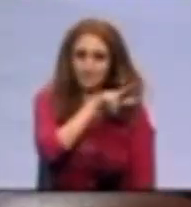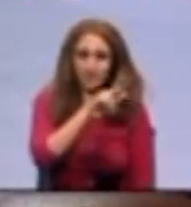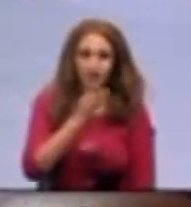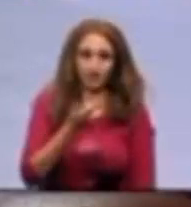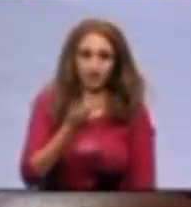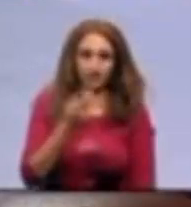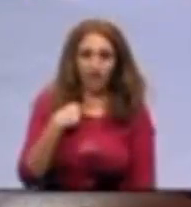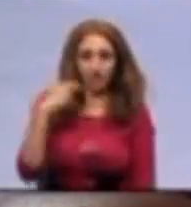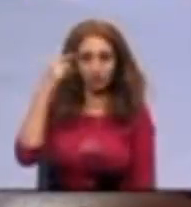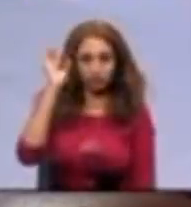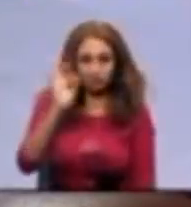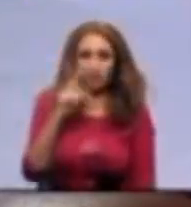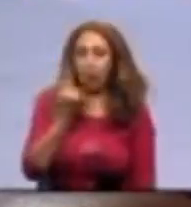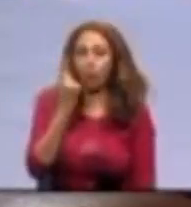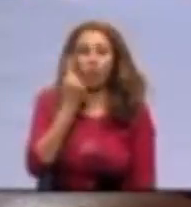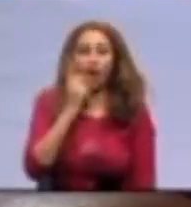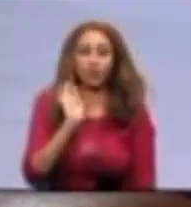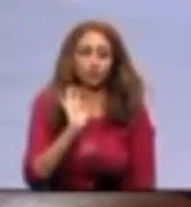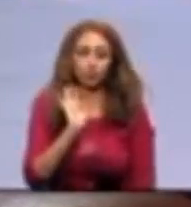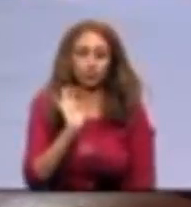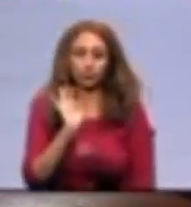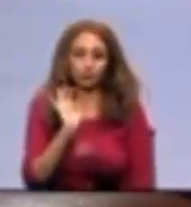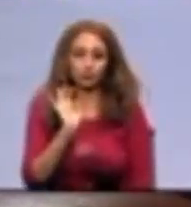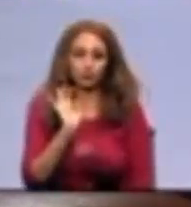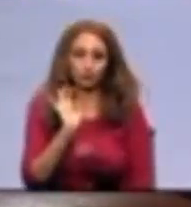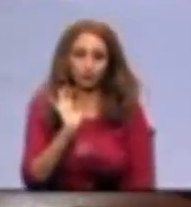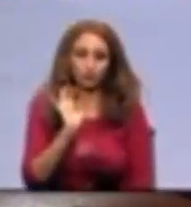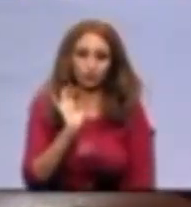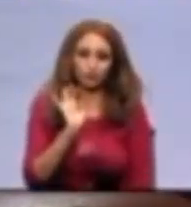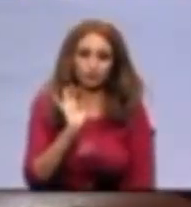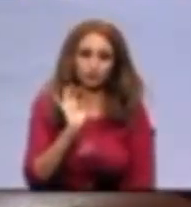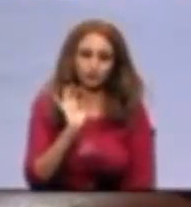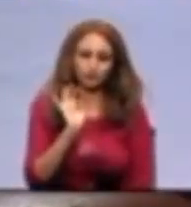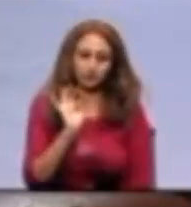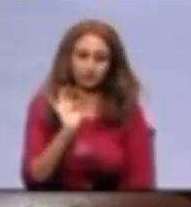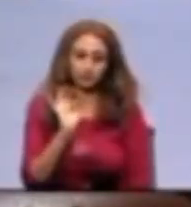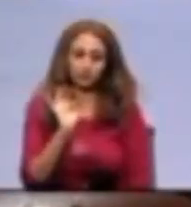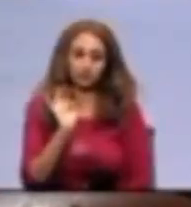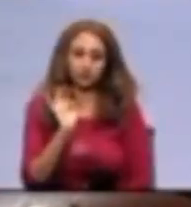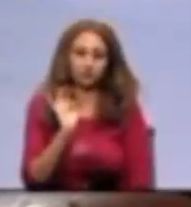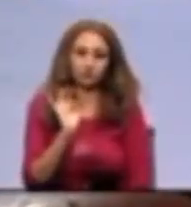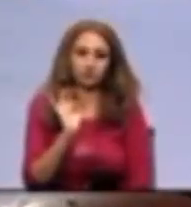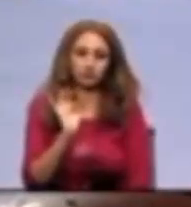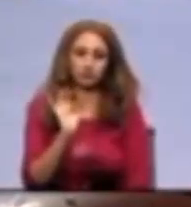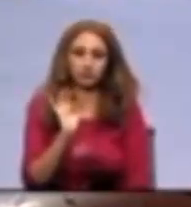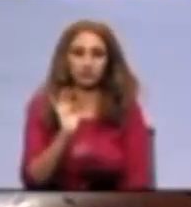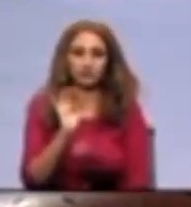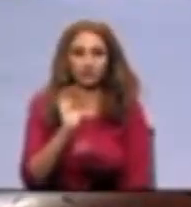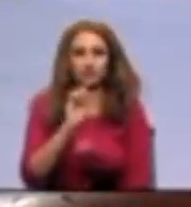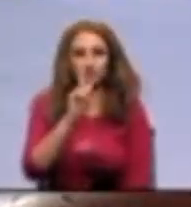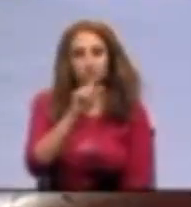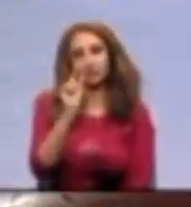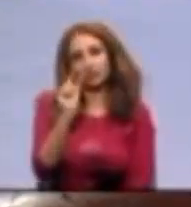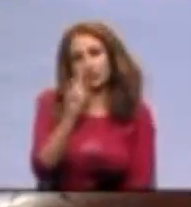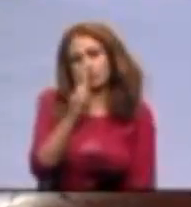لها وبدي، انا اوريدي مسجله الغنية بدي انزلها، مش انه ناطرة لسجلها. ما رجعت غيرنا